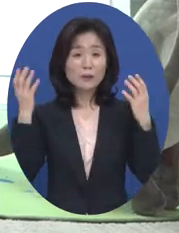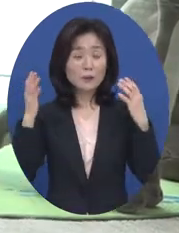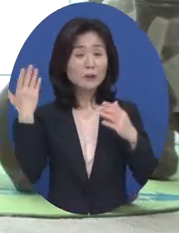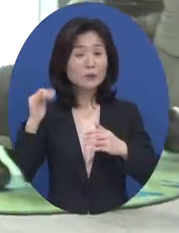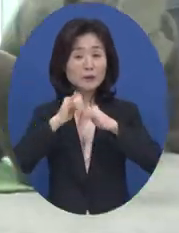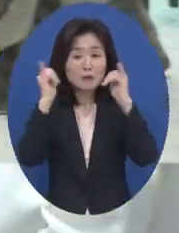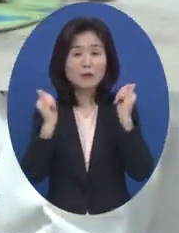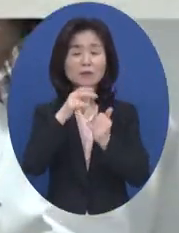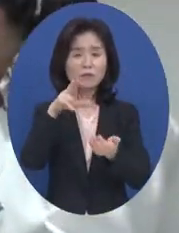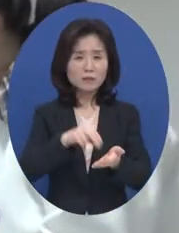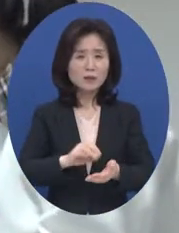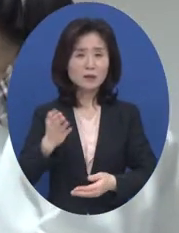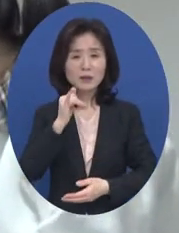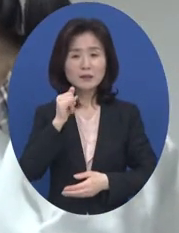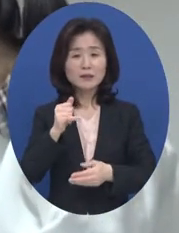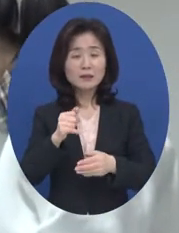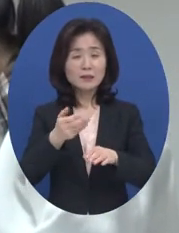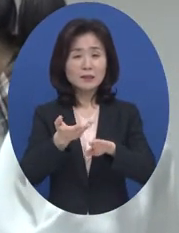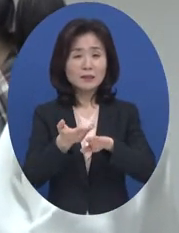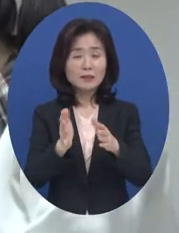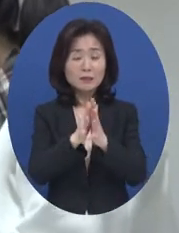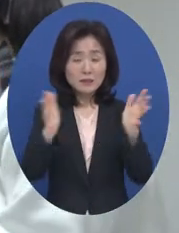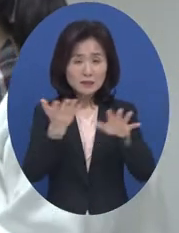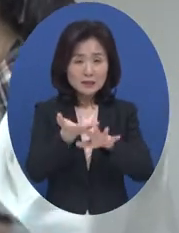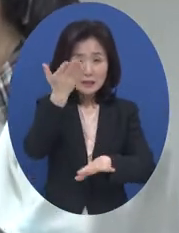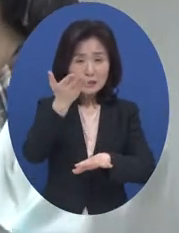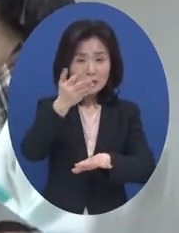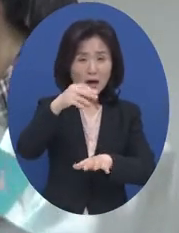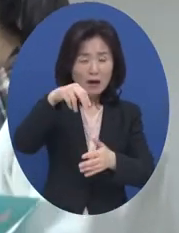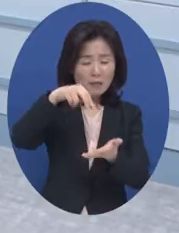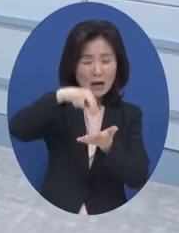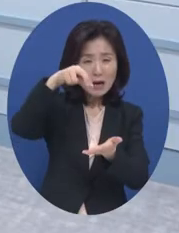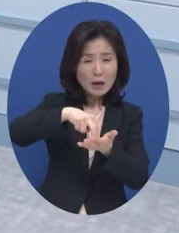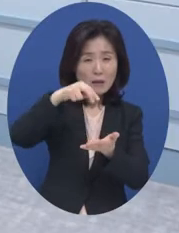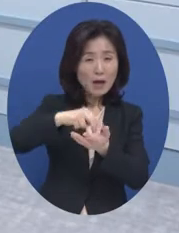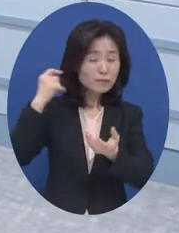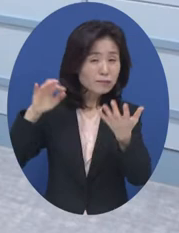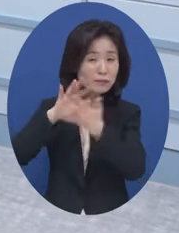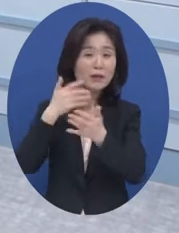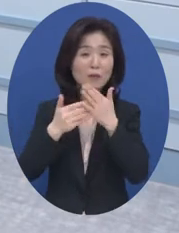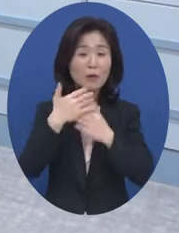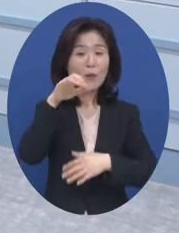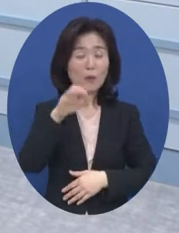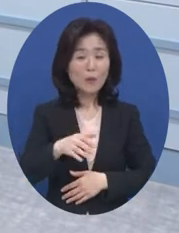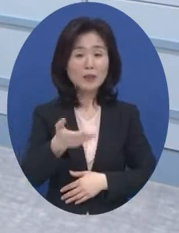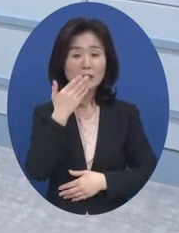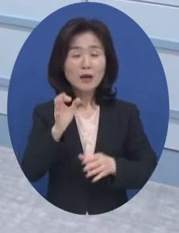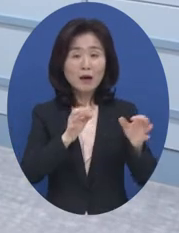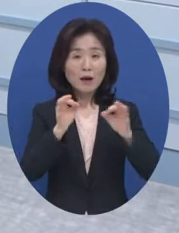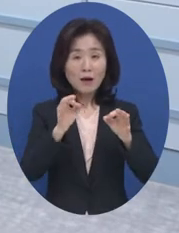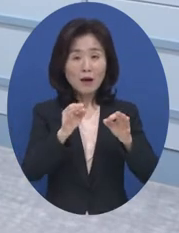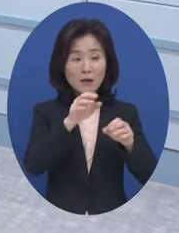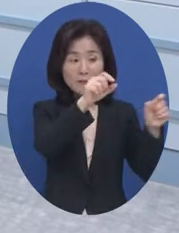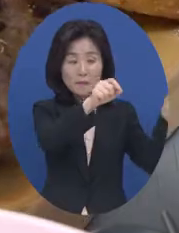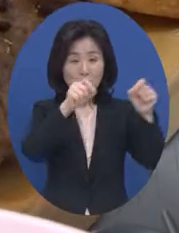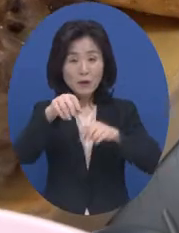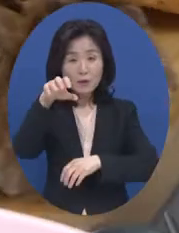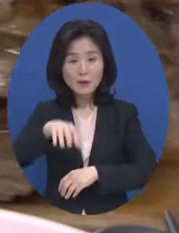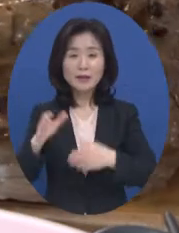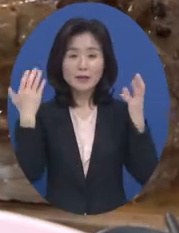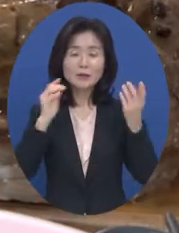대두되고 있는 층간소음에 체험할수 있는 공간입니다 식당처럼 꾸며놓은 곳에서는 아이들끼리 식사를